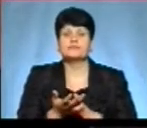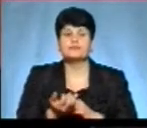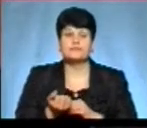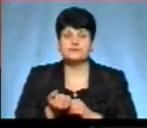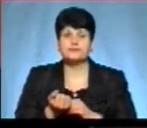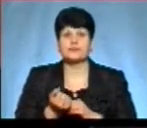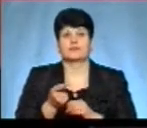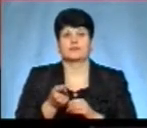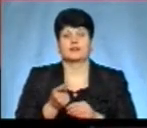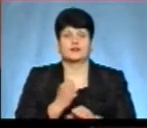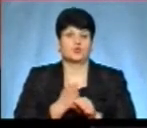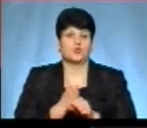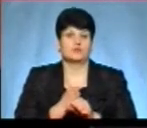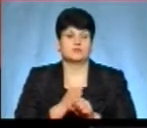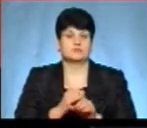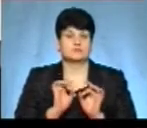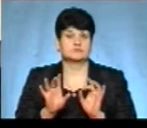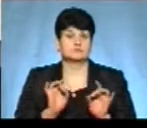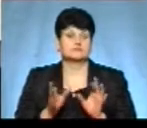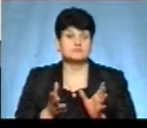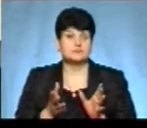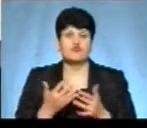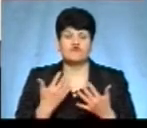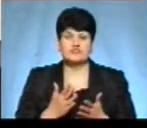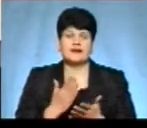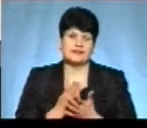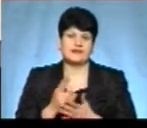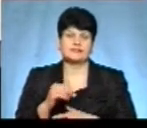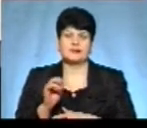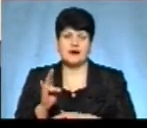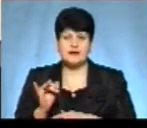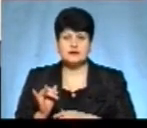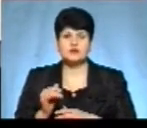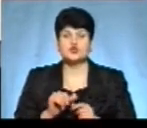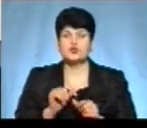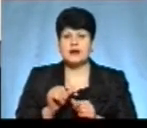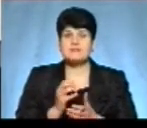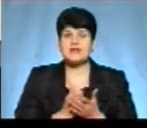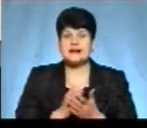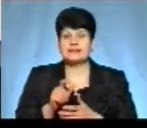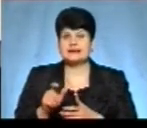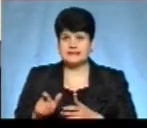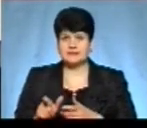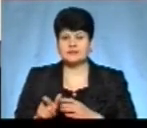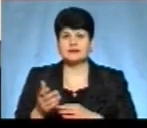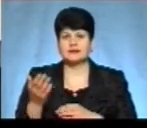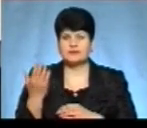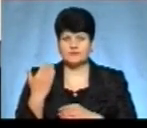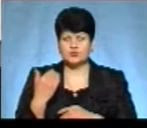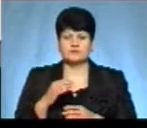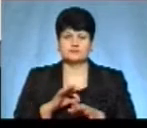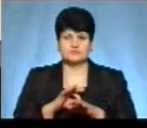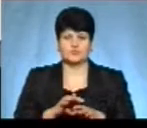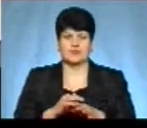виготовлення тої чи іншої продукції. Так, ми можемо говорити, вже є дані про те, що деякі кандидати, які дочасно вели свою